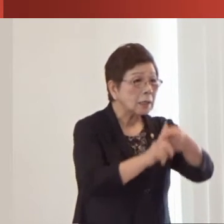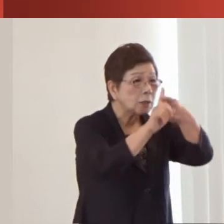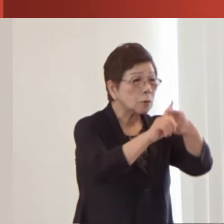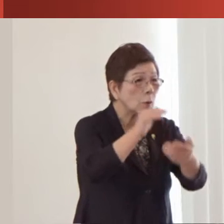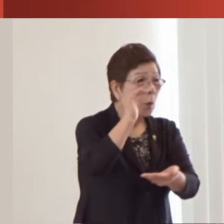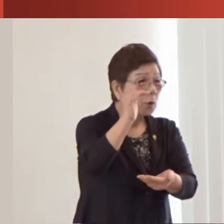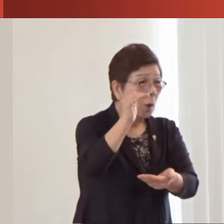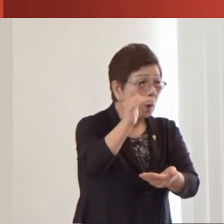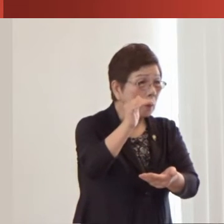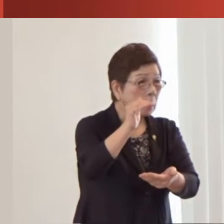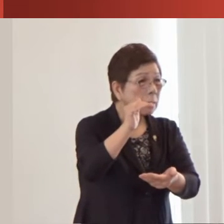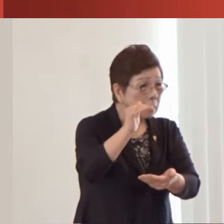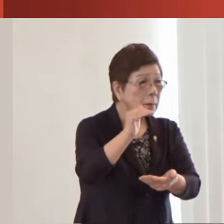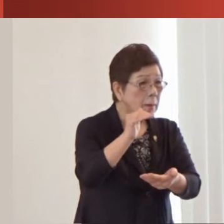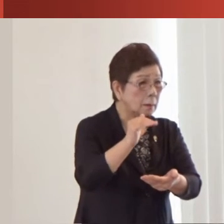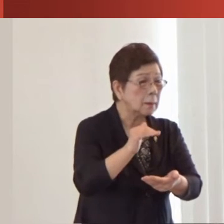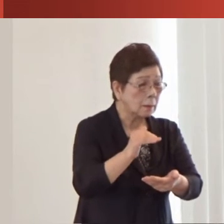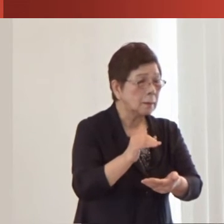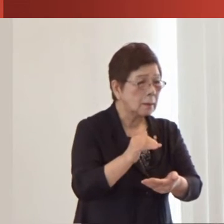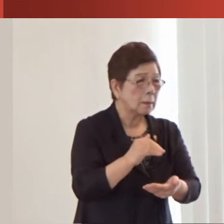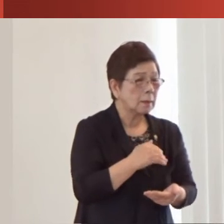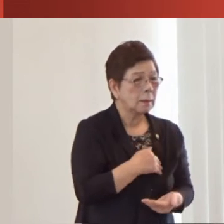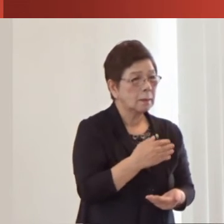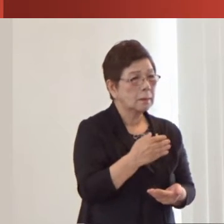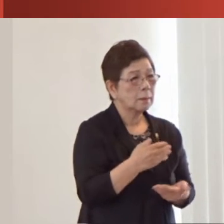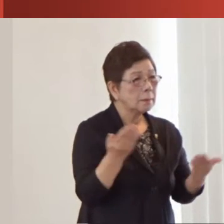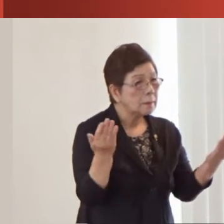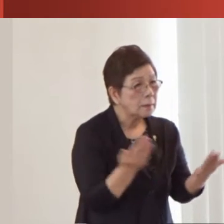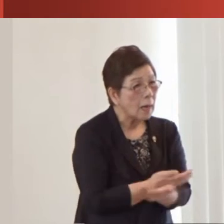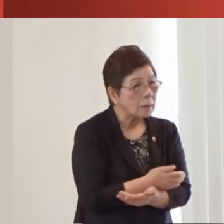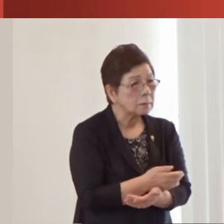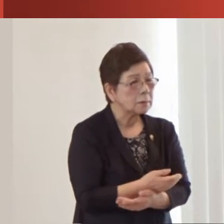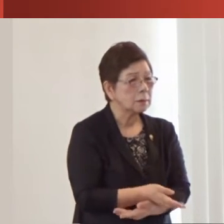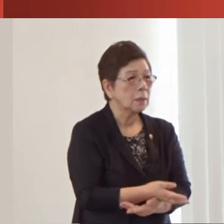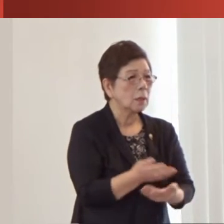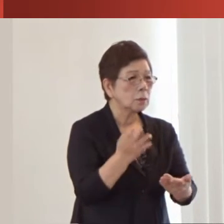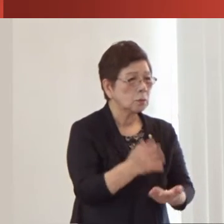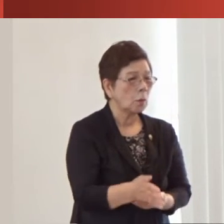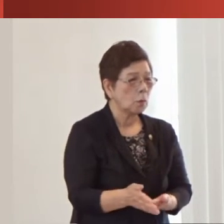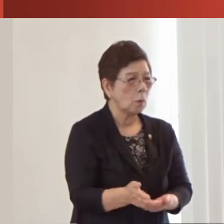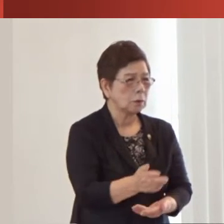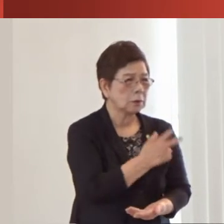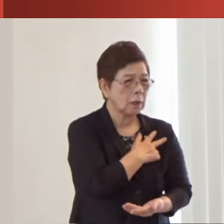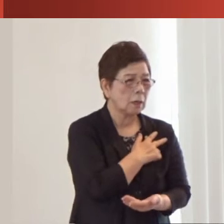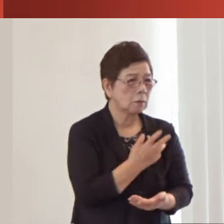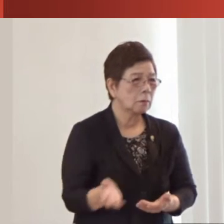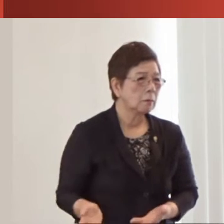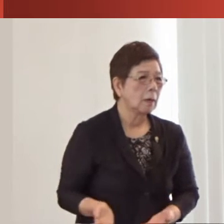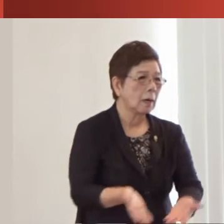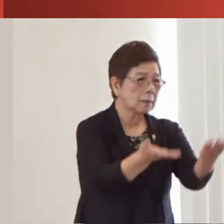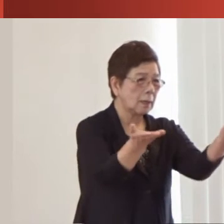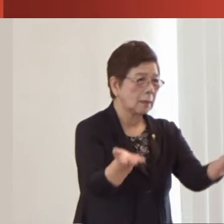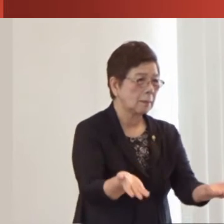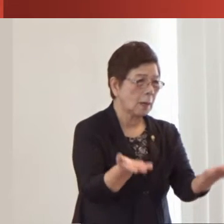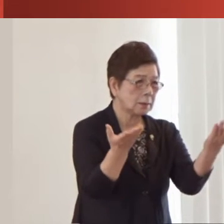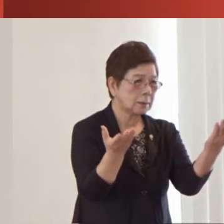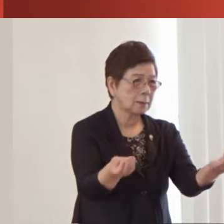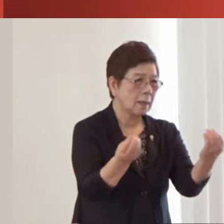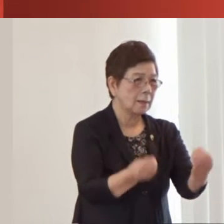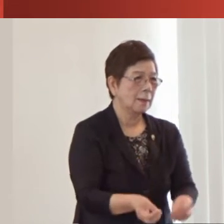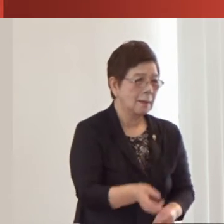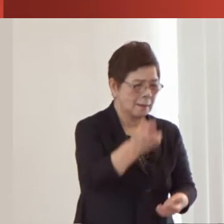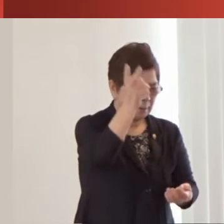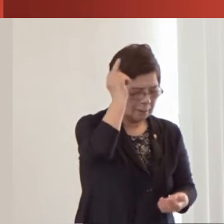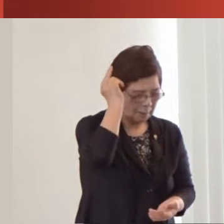子となる資格を与えたと書いてある。神の子ですよ皆さん、神